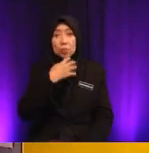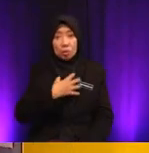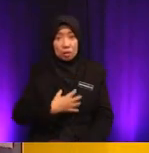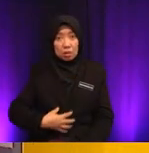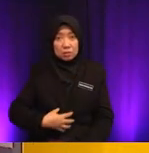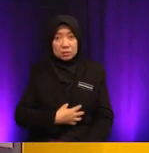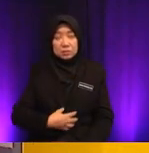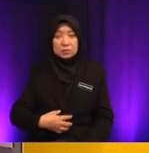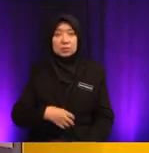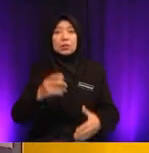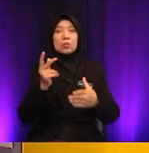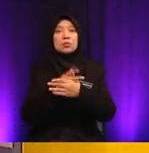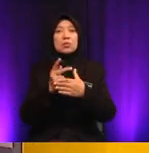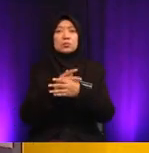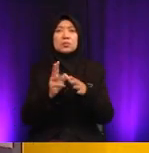guys